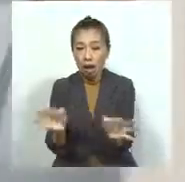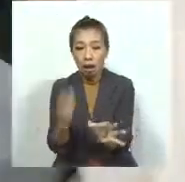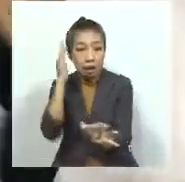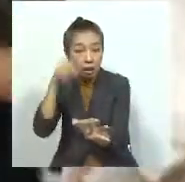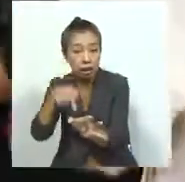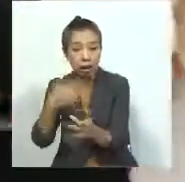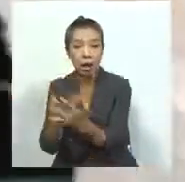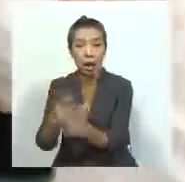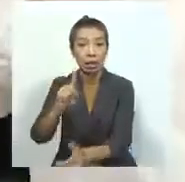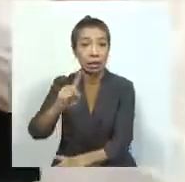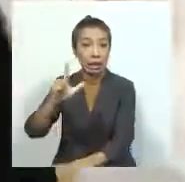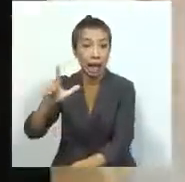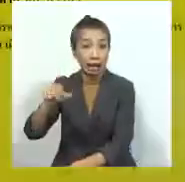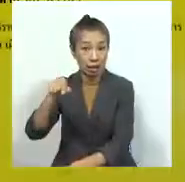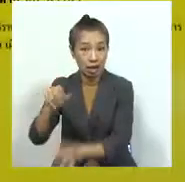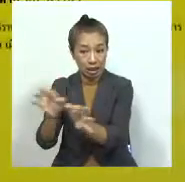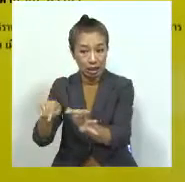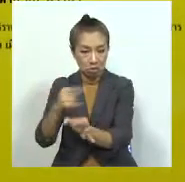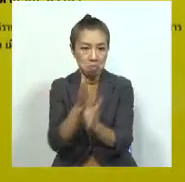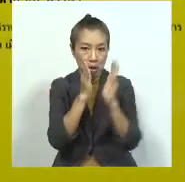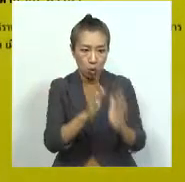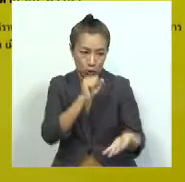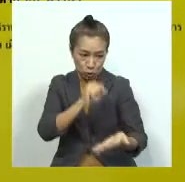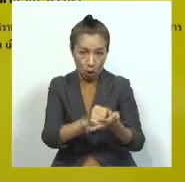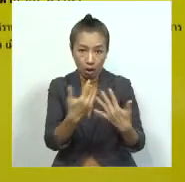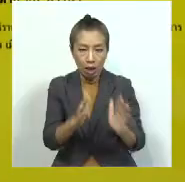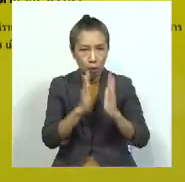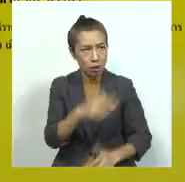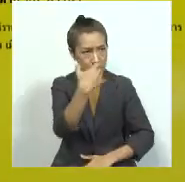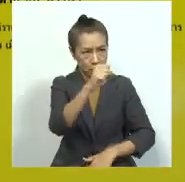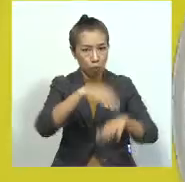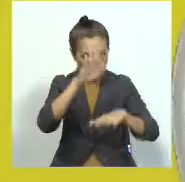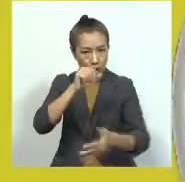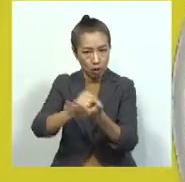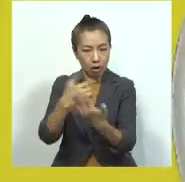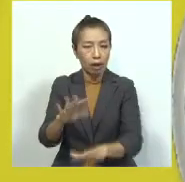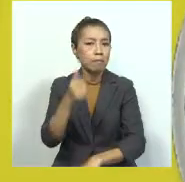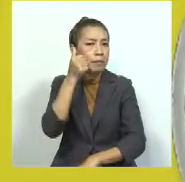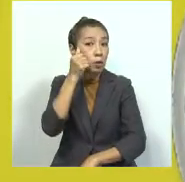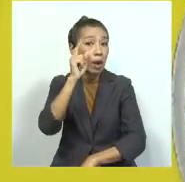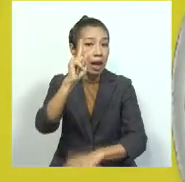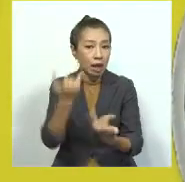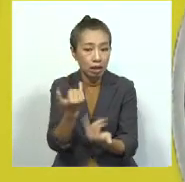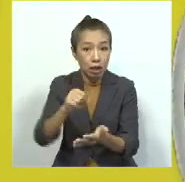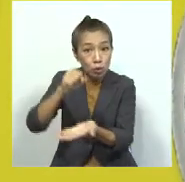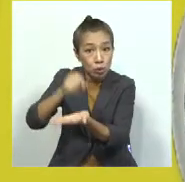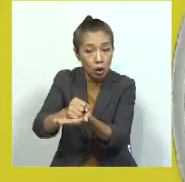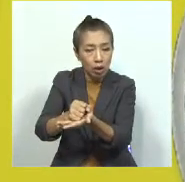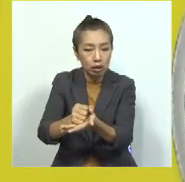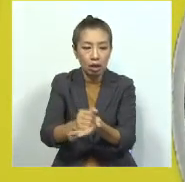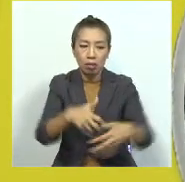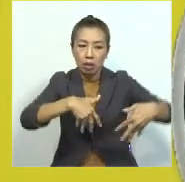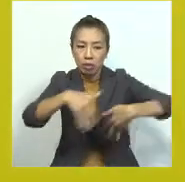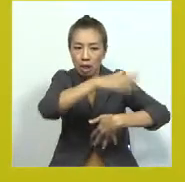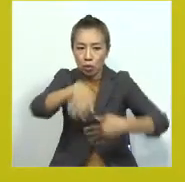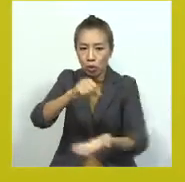นิดแพลตินัมราคา1ล้านบาทตอนนี้มียอดจองแล้วหลัก10คนนะครับคาดว่าในวันแรกเนี่ยนะฮะจะมียอดของผู้จองเหรียญบรมราช